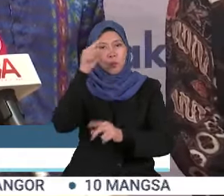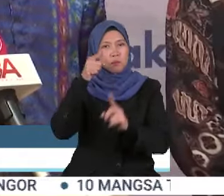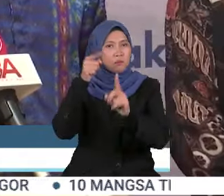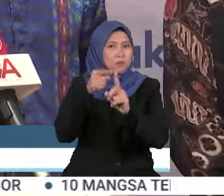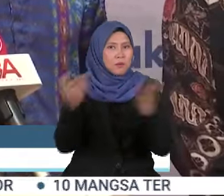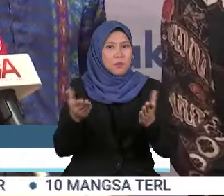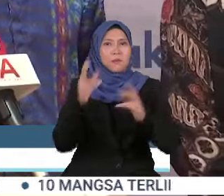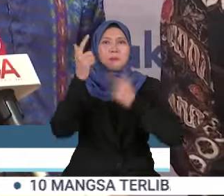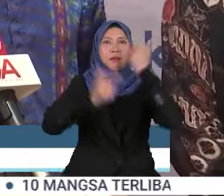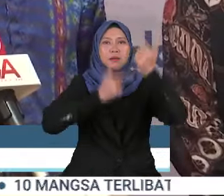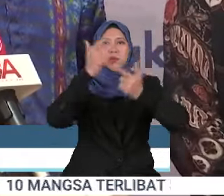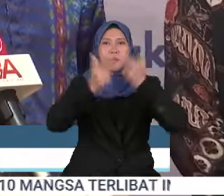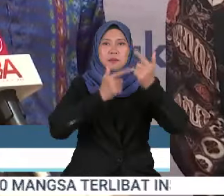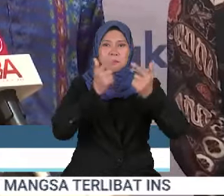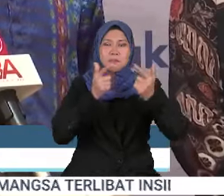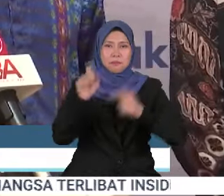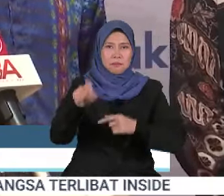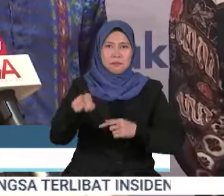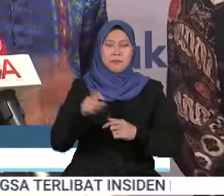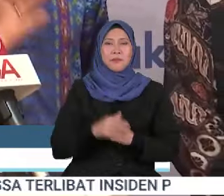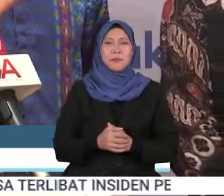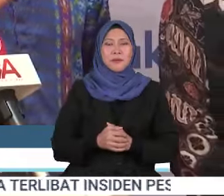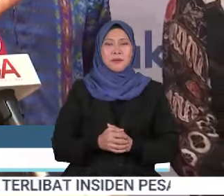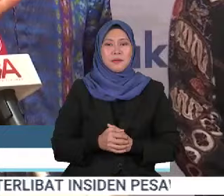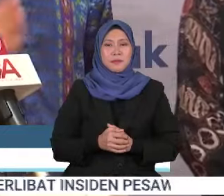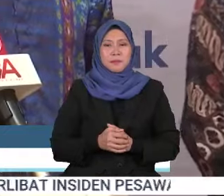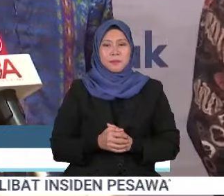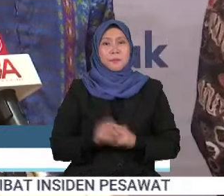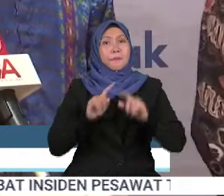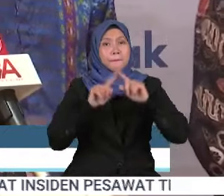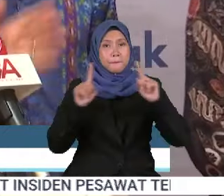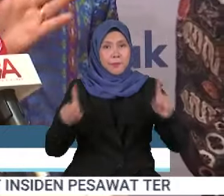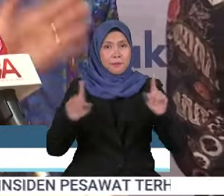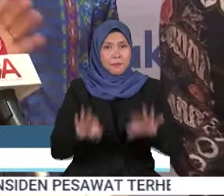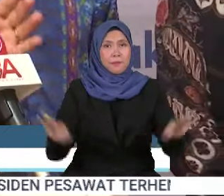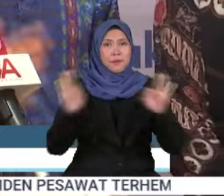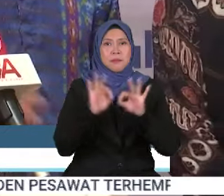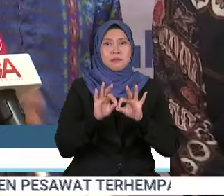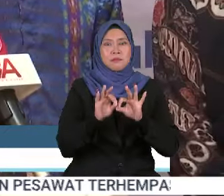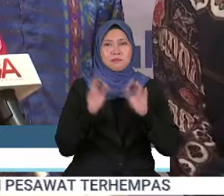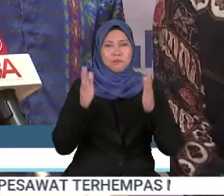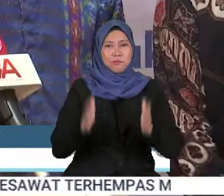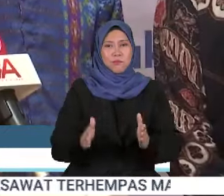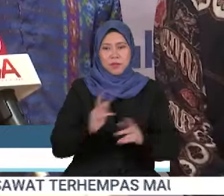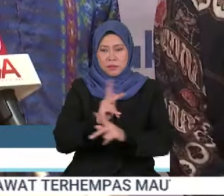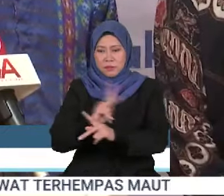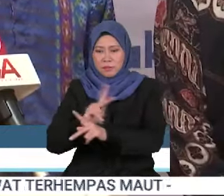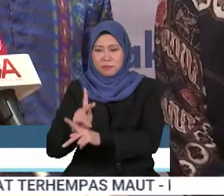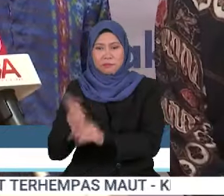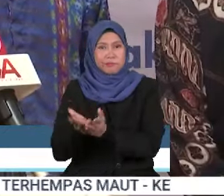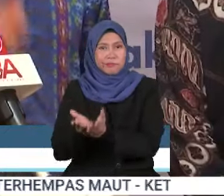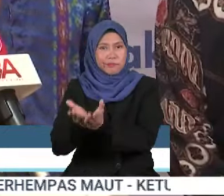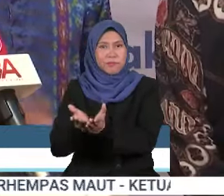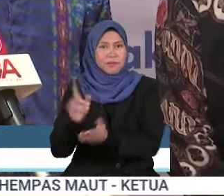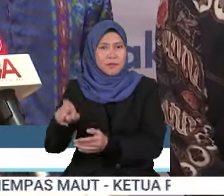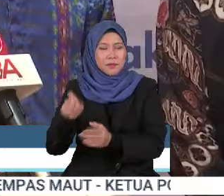juga. Okay, itu yang saya maksudkan. Cuma apa yang kita mesti pastikan dan pihak operator mesti memberikan jaminan kepada